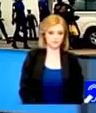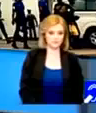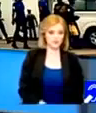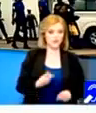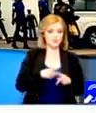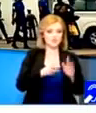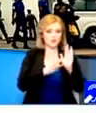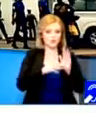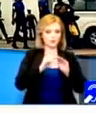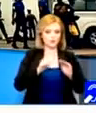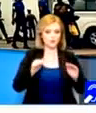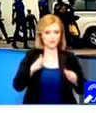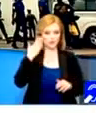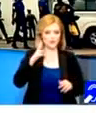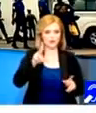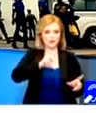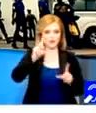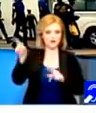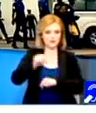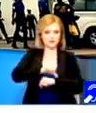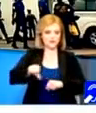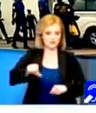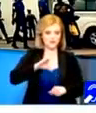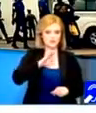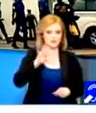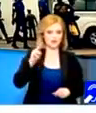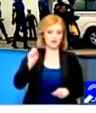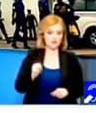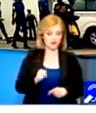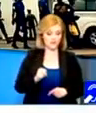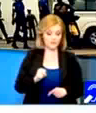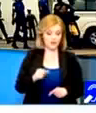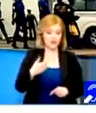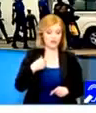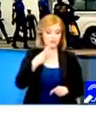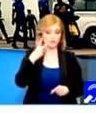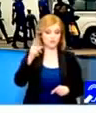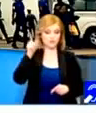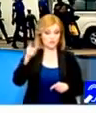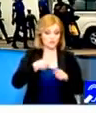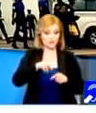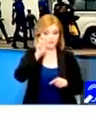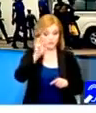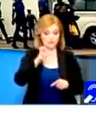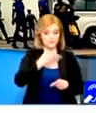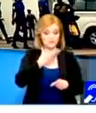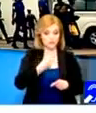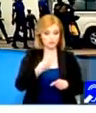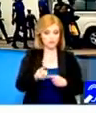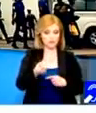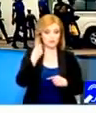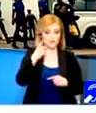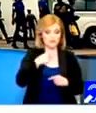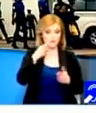Cele 8 eleve din România care au plecat în Sri Lanka să vadă paradisul, dar care s-au trezit peste noapte în infern, s-au întors acasă. Fetele alături de